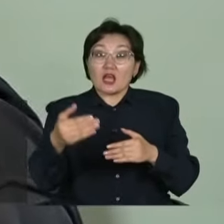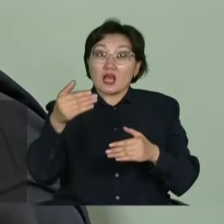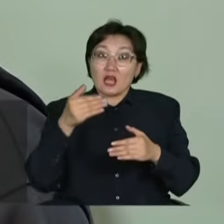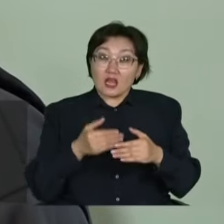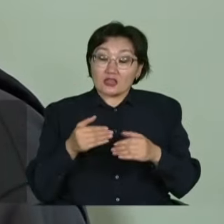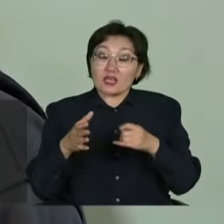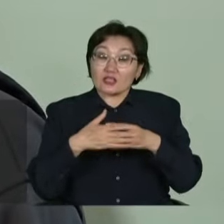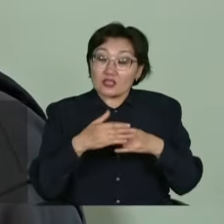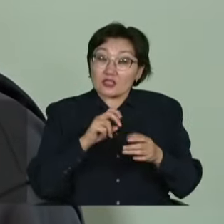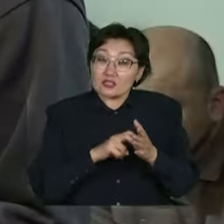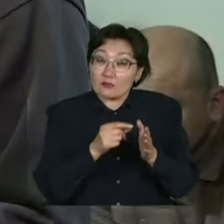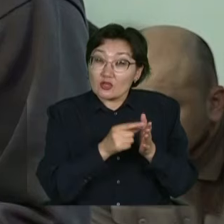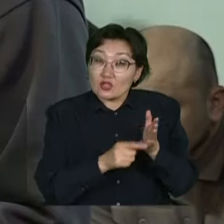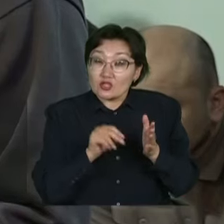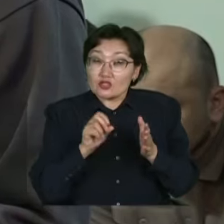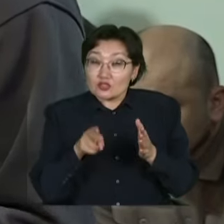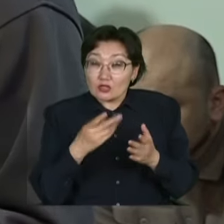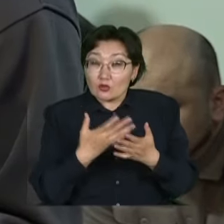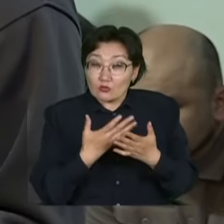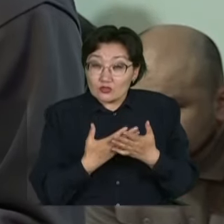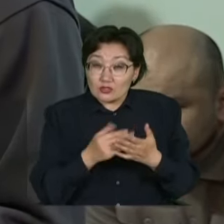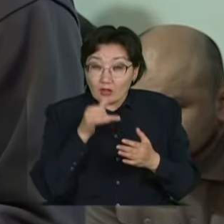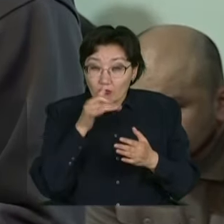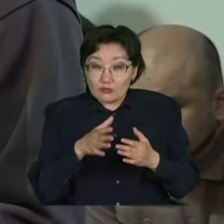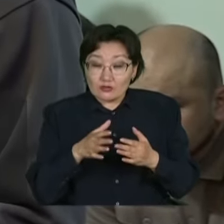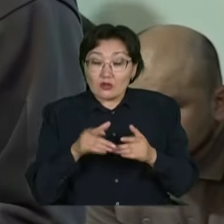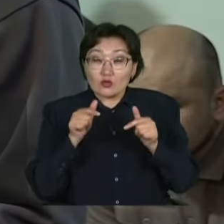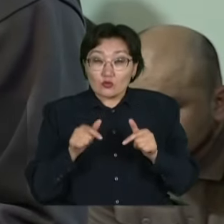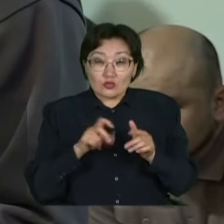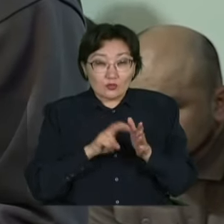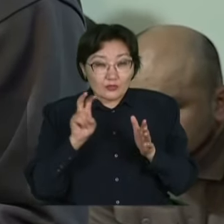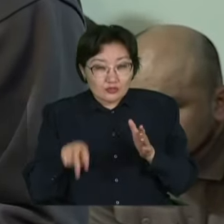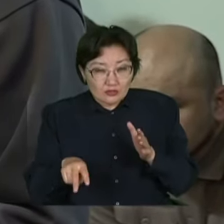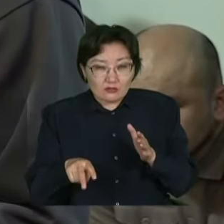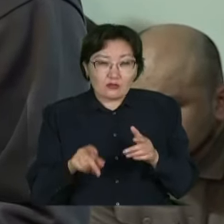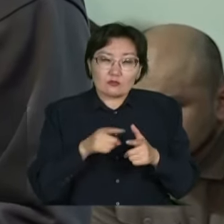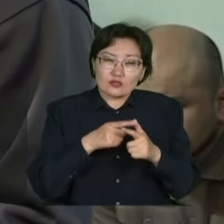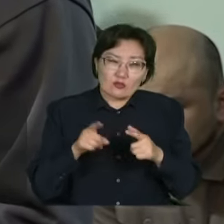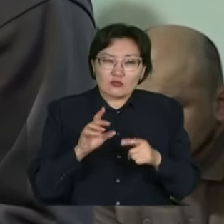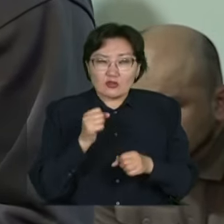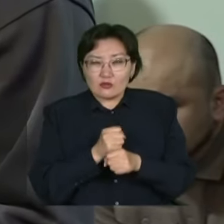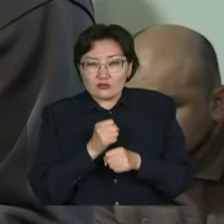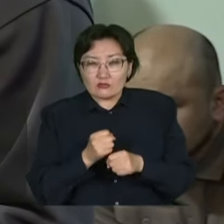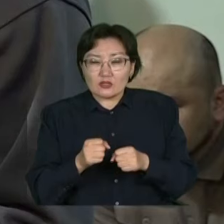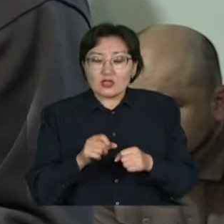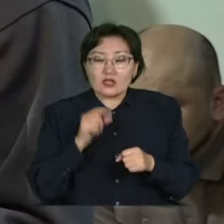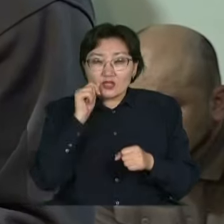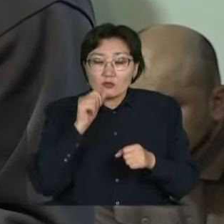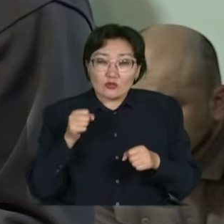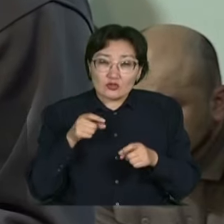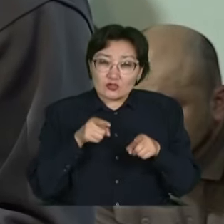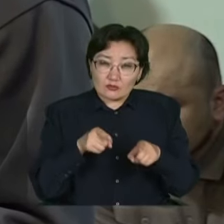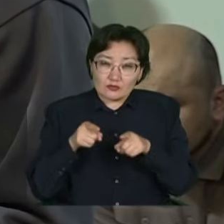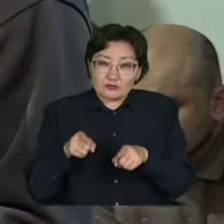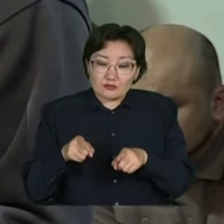көрсетті. Бұл кісі чек көрсетті алмады, көп нәрсе айтылды, ол жерден түсіріп кет, болмаса бетем, бет тұсайым, деген сияқты.